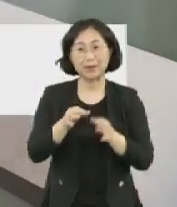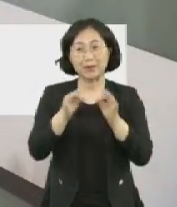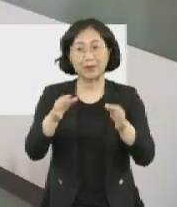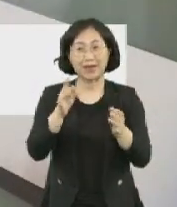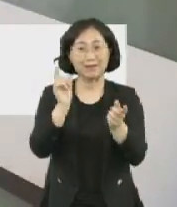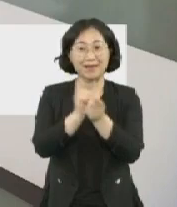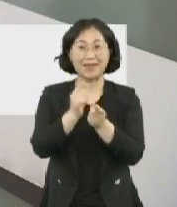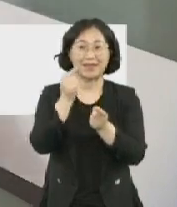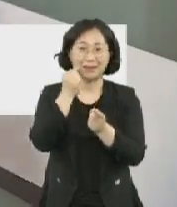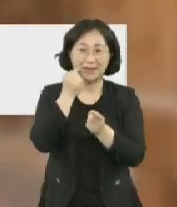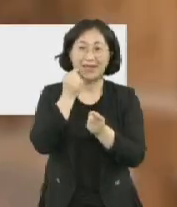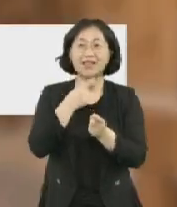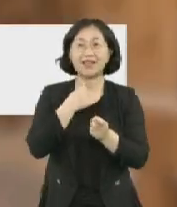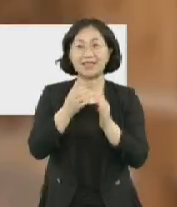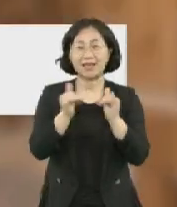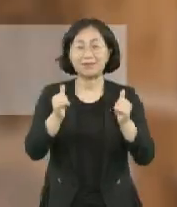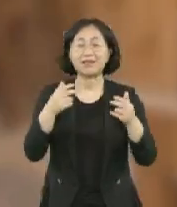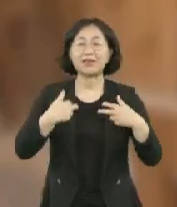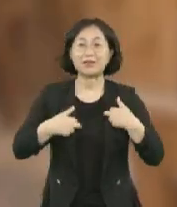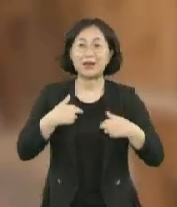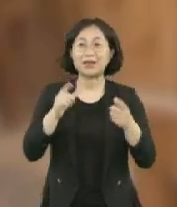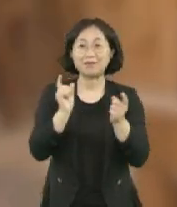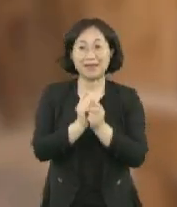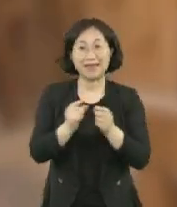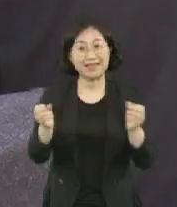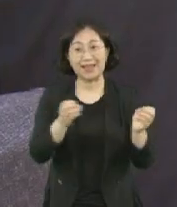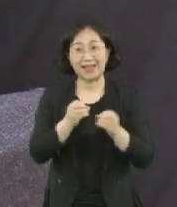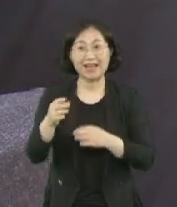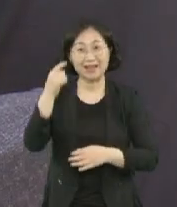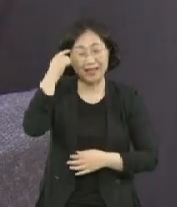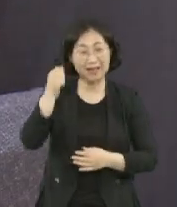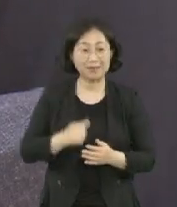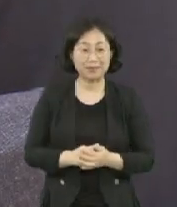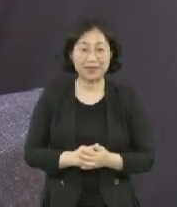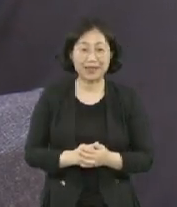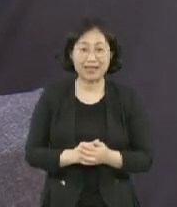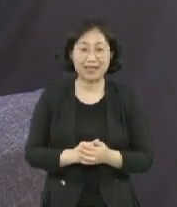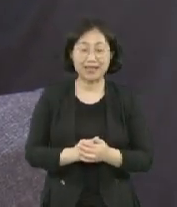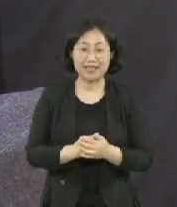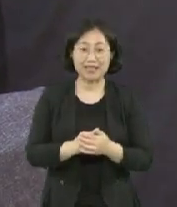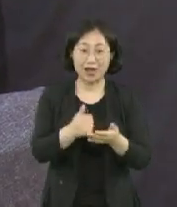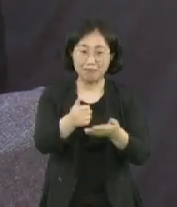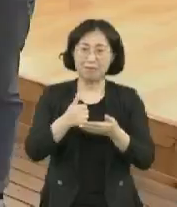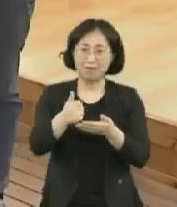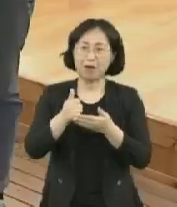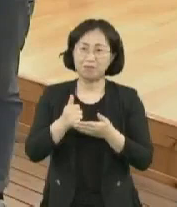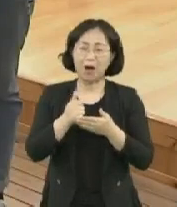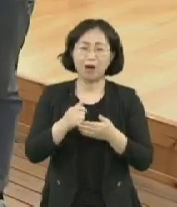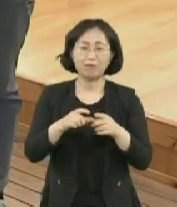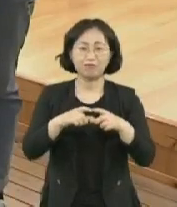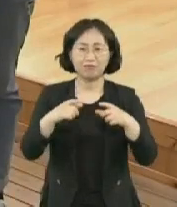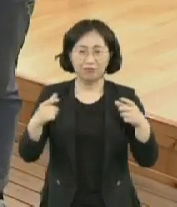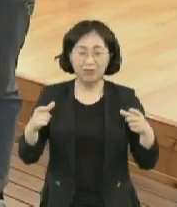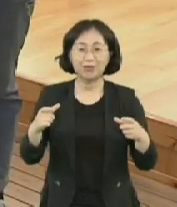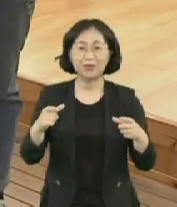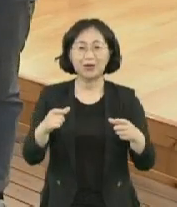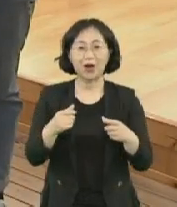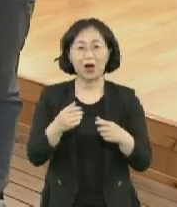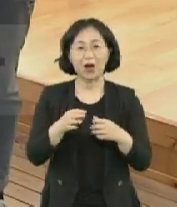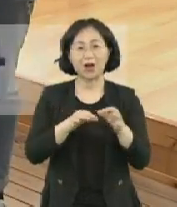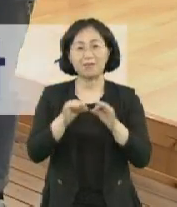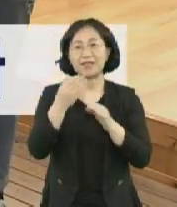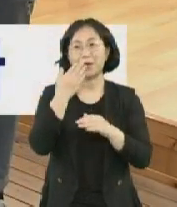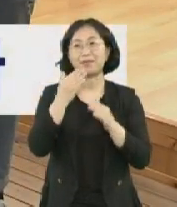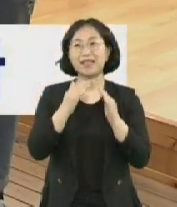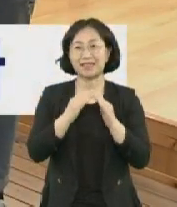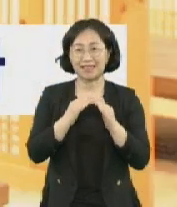즐겁게 시간 가지려고 합니다. 회식 예약이 크게 늘어 자영업자들은 이제야 숨통이 트인다며 기대감을